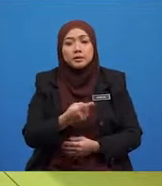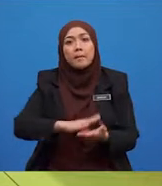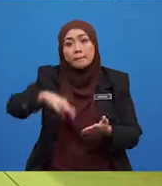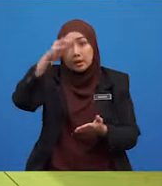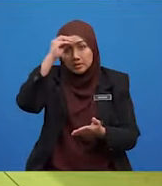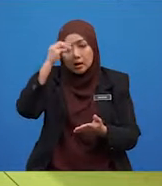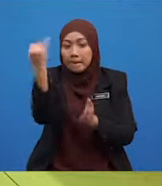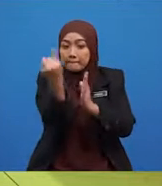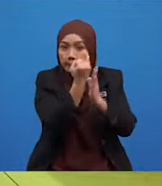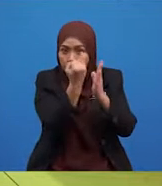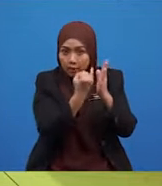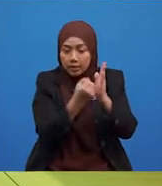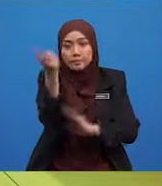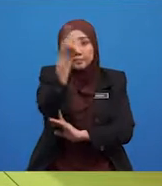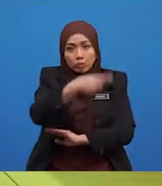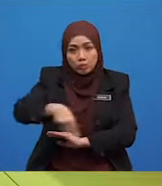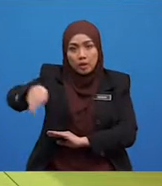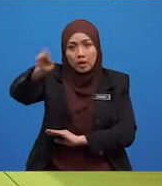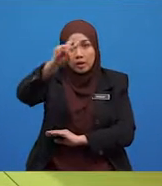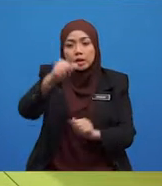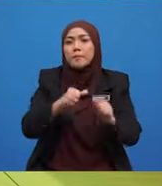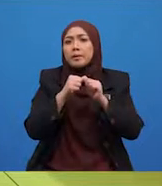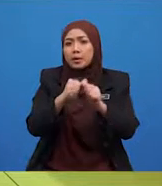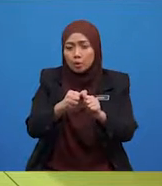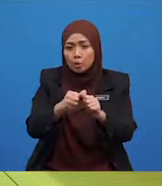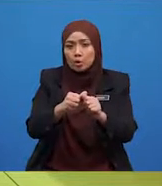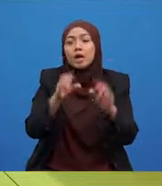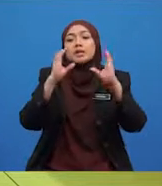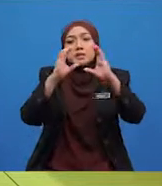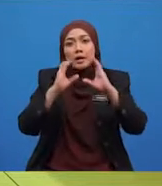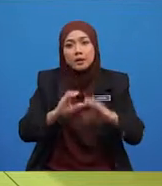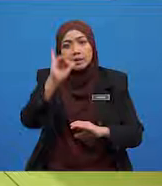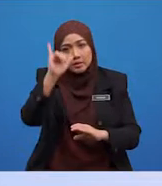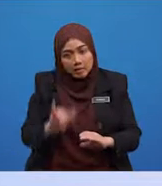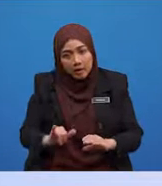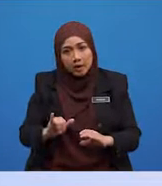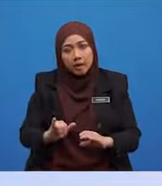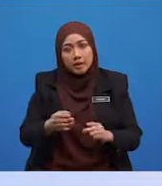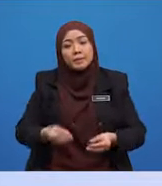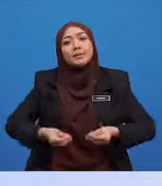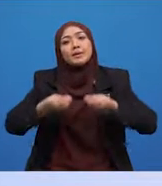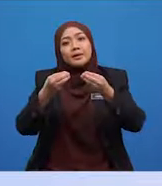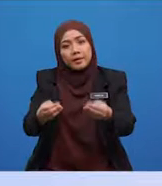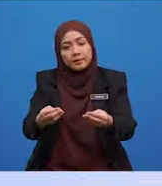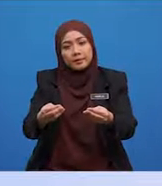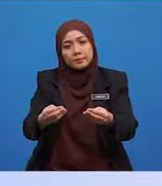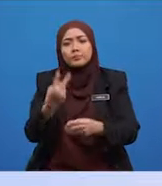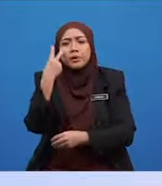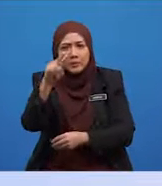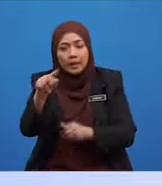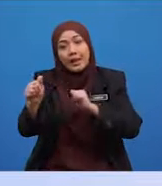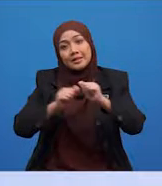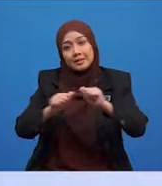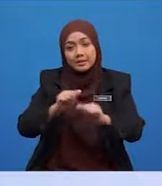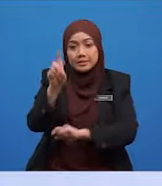belajar melukis bulatan berdasarkan syarat yang diberikan. Lihat aktiviti